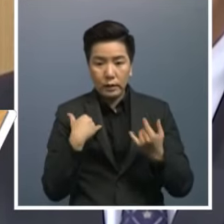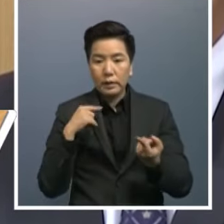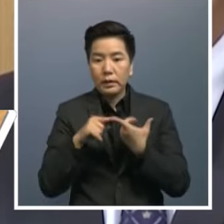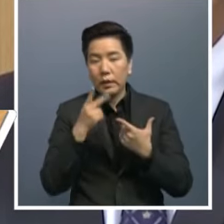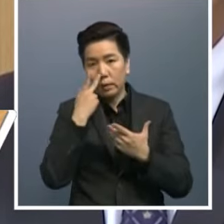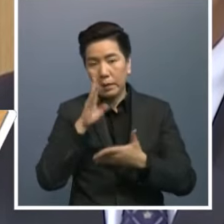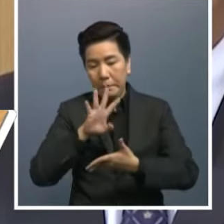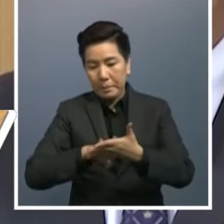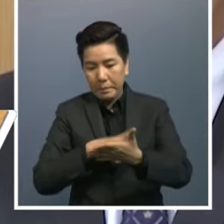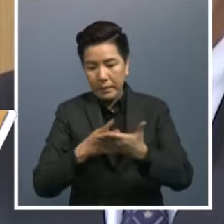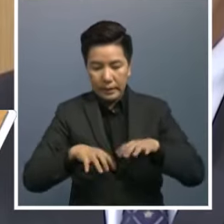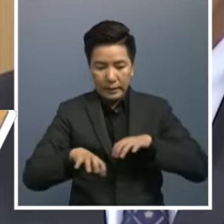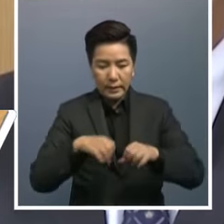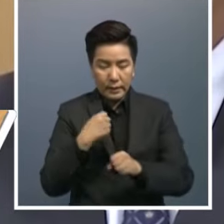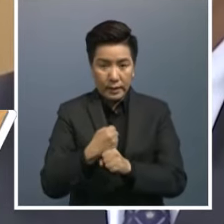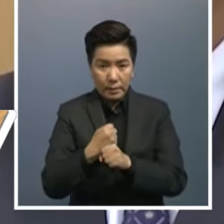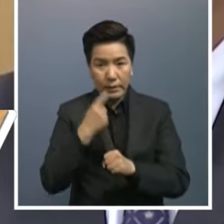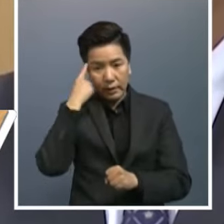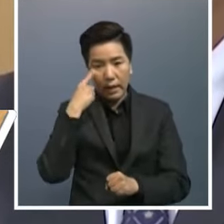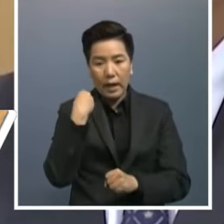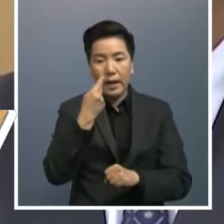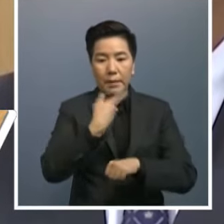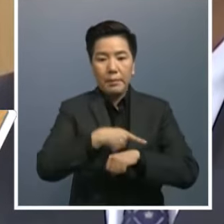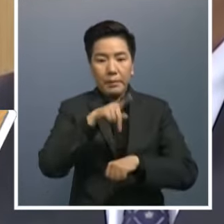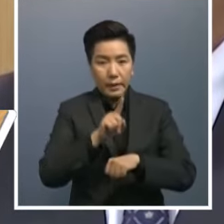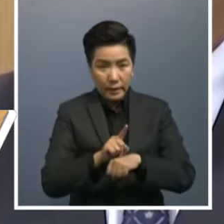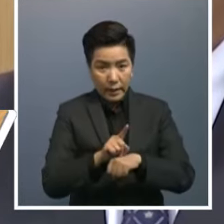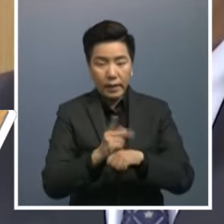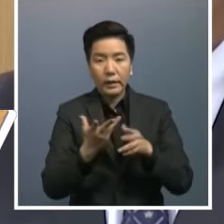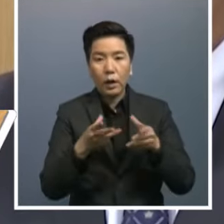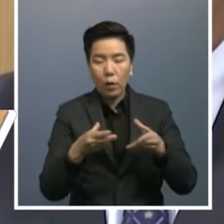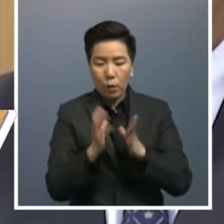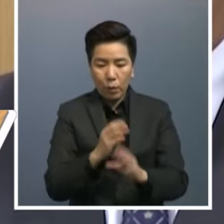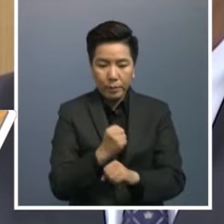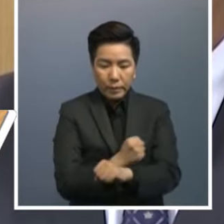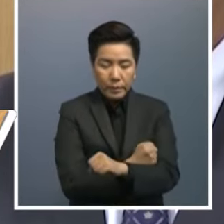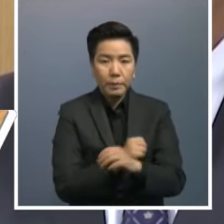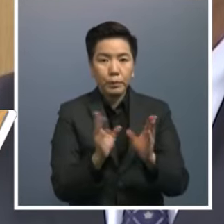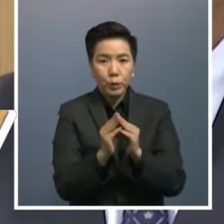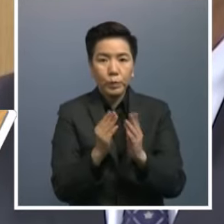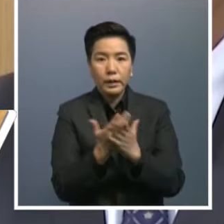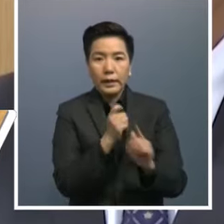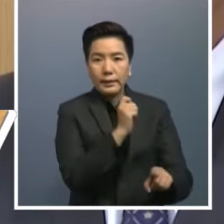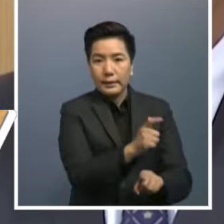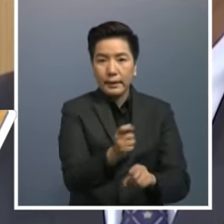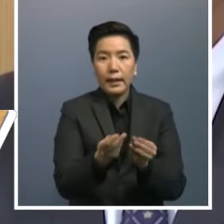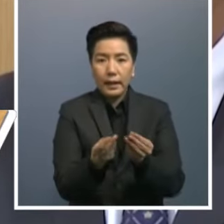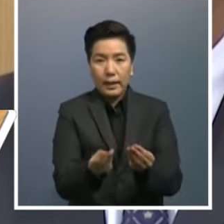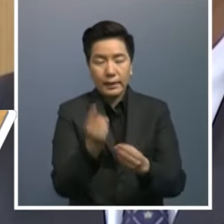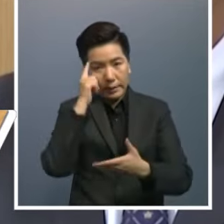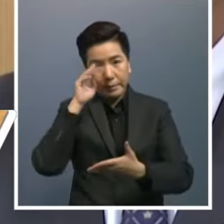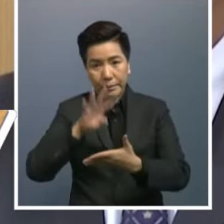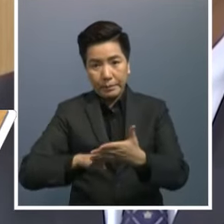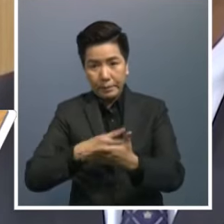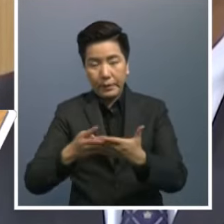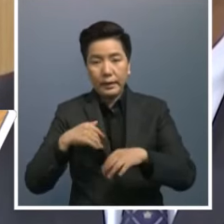างการวางกรอบการปฏิบัติหน้าที่เพื่อประธานชุมชนและกรรมการชุมชนได้รับค่าตอบแทนในการประชุมและคาดว่าจะกำหนดให้มีวา